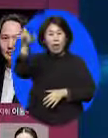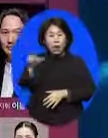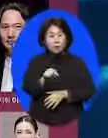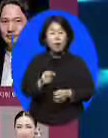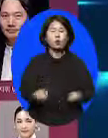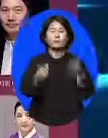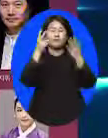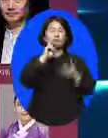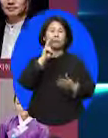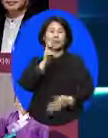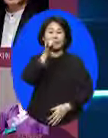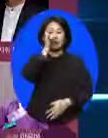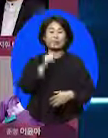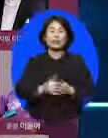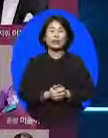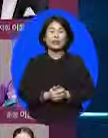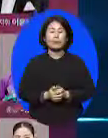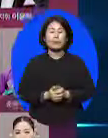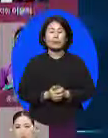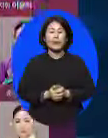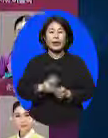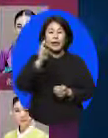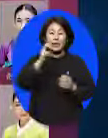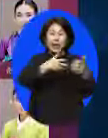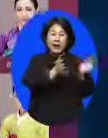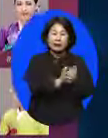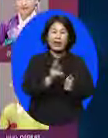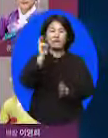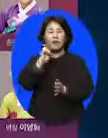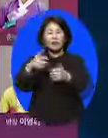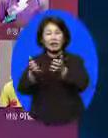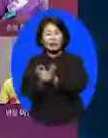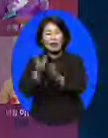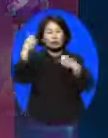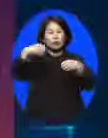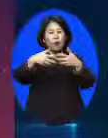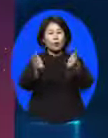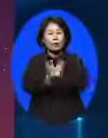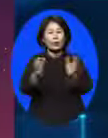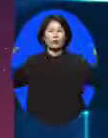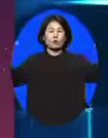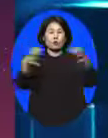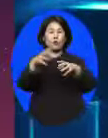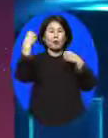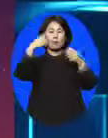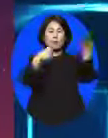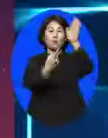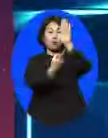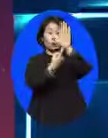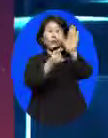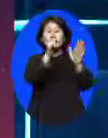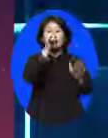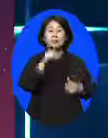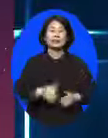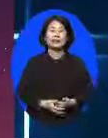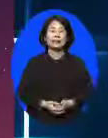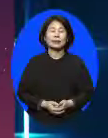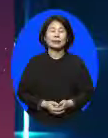대보름 음악회를 개최합니다. 이번 공연은 기악단과 성악단, 무용단의 종합예술 공연으로